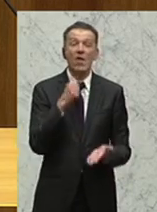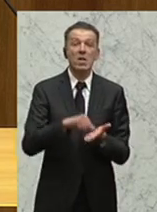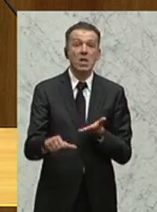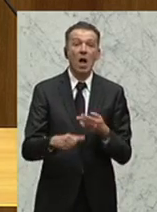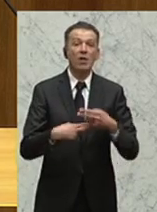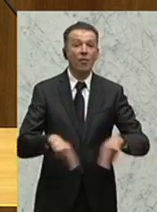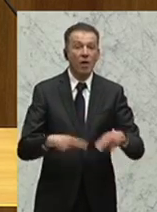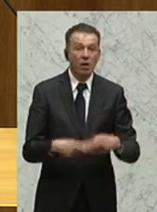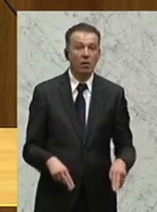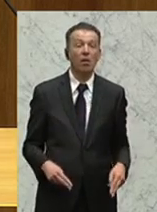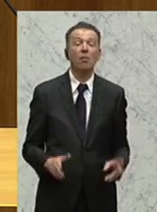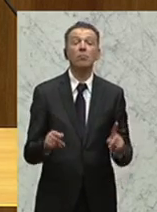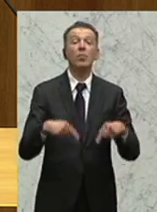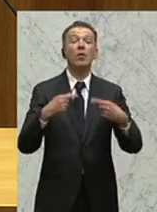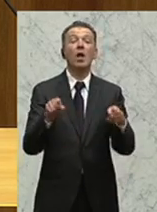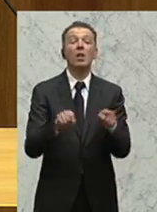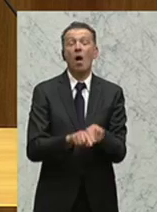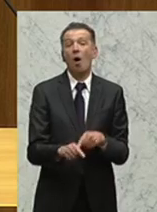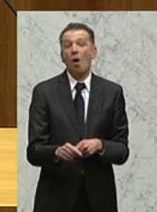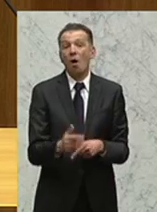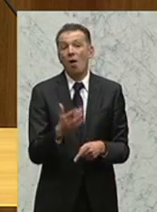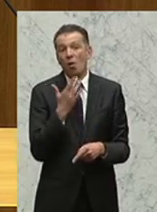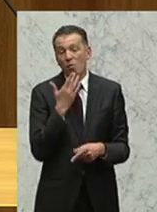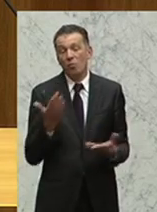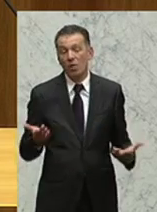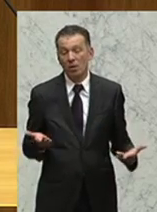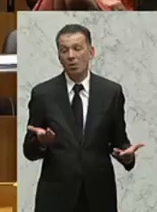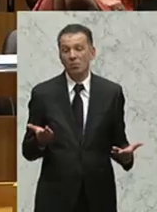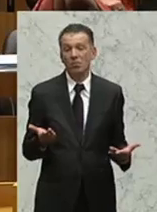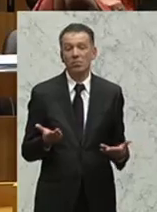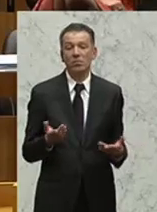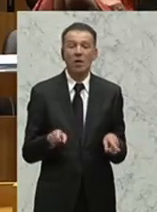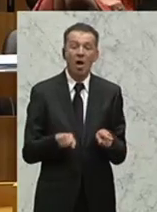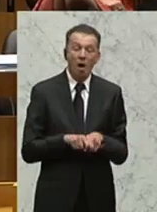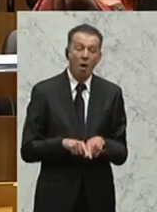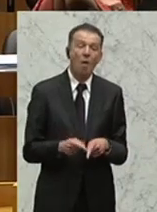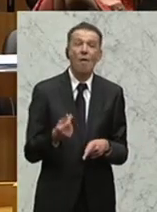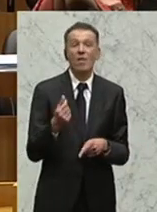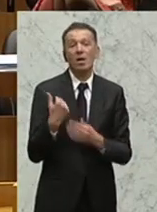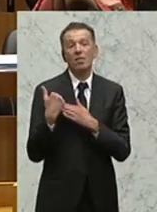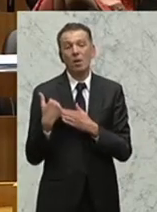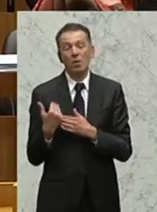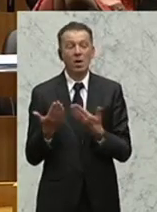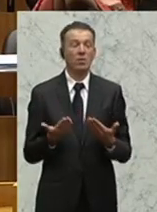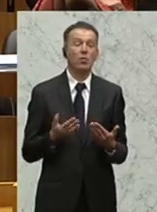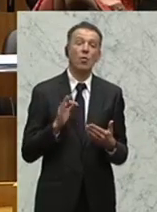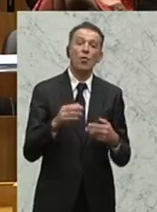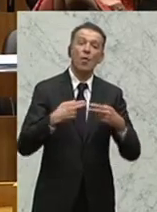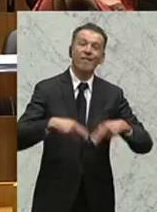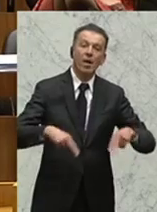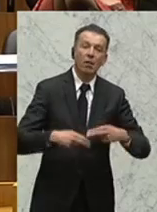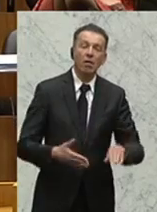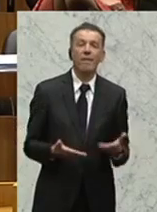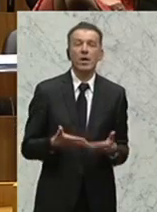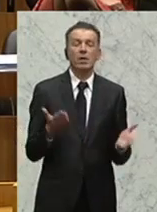Dann auf die Wirte und in weiterer Folge auch auf die Konsumenten. Ein weiterer finanzieller Punkt, eine finanzielle Belastung, die auf die Wirte zukommen